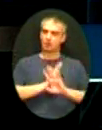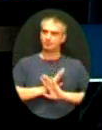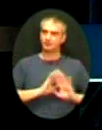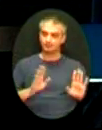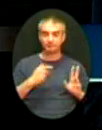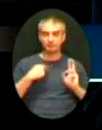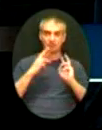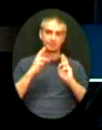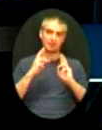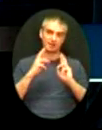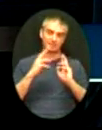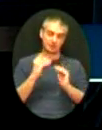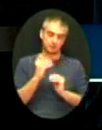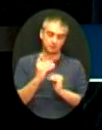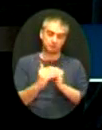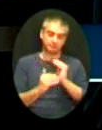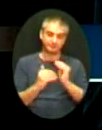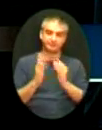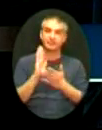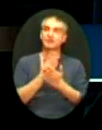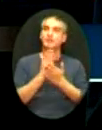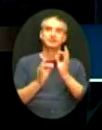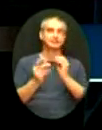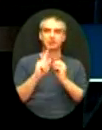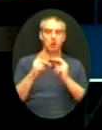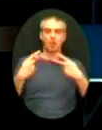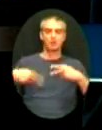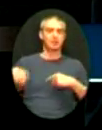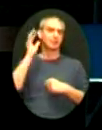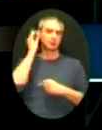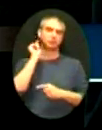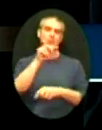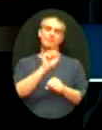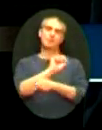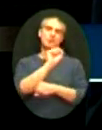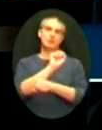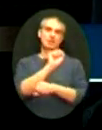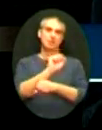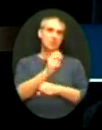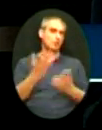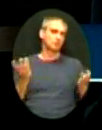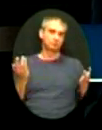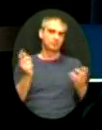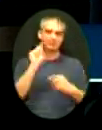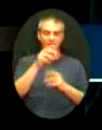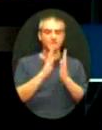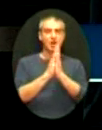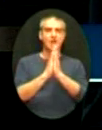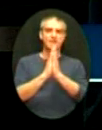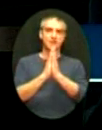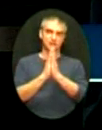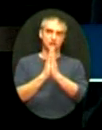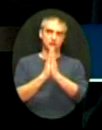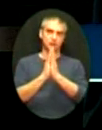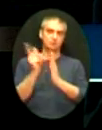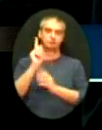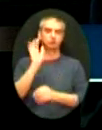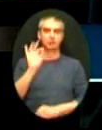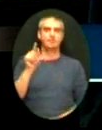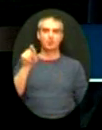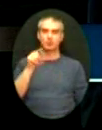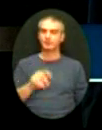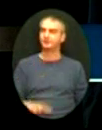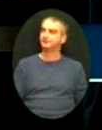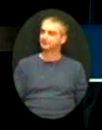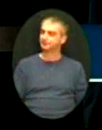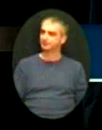באמת מקווה שזה צעד אחד, ושפסק הדין הזה בטח לא הרתיע אנשים מלבוא ולהתלונן ולבוא ולבקש דין במי שפגעו בהם.